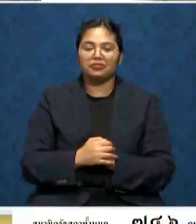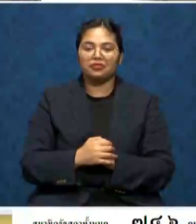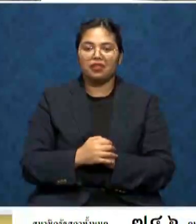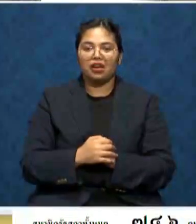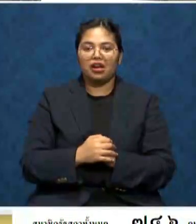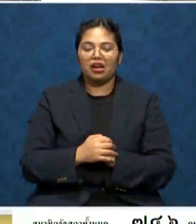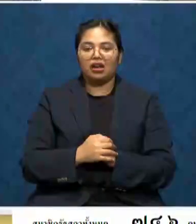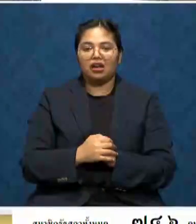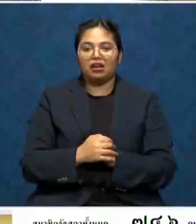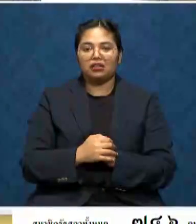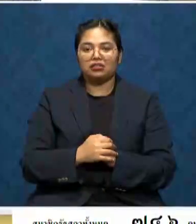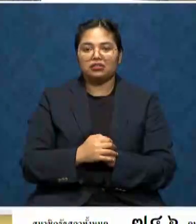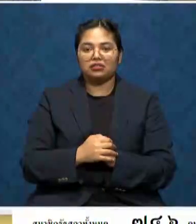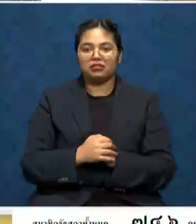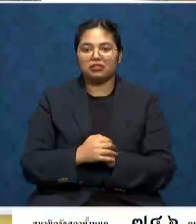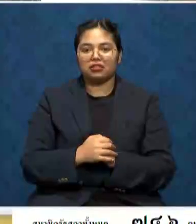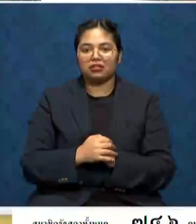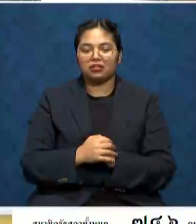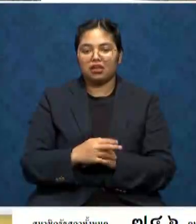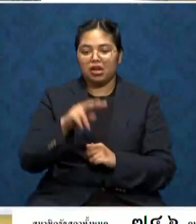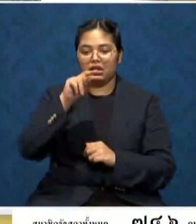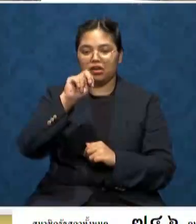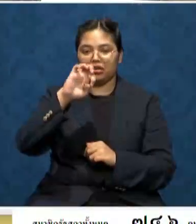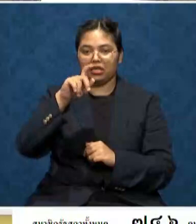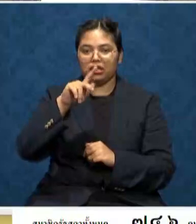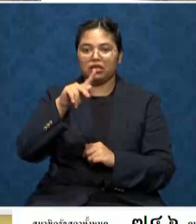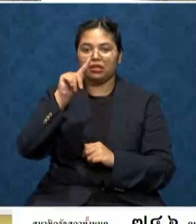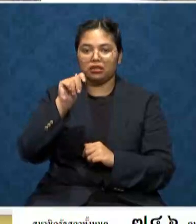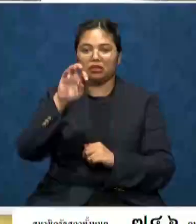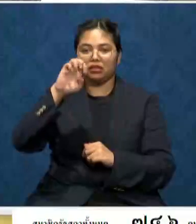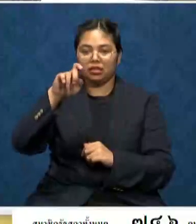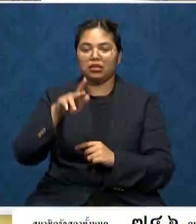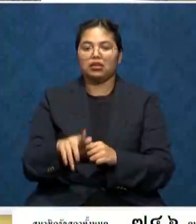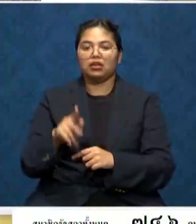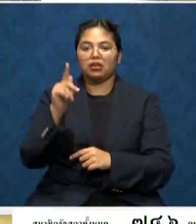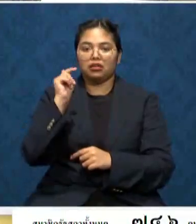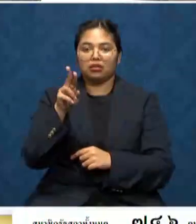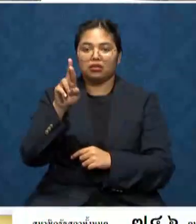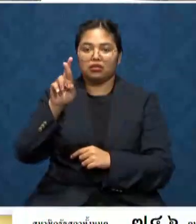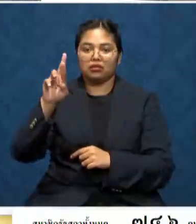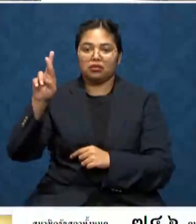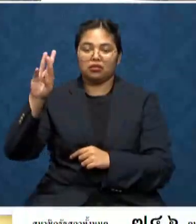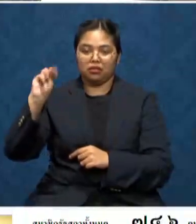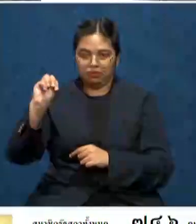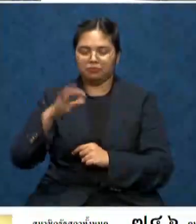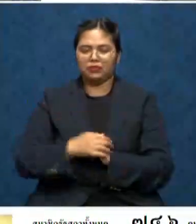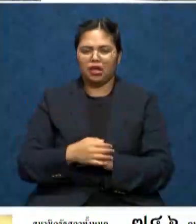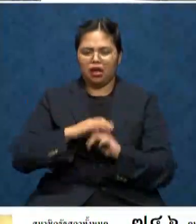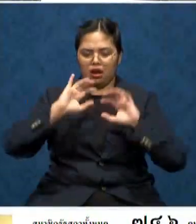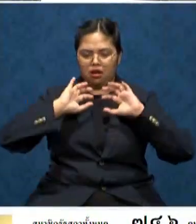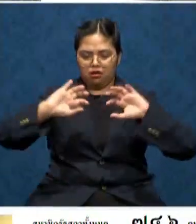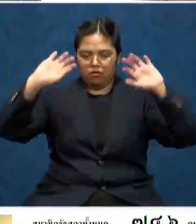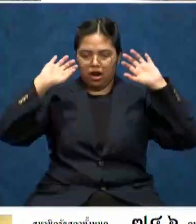เรื่องของห grilleนิศัemisมีเขียน สอด คร้องกับ รัฒษมนูน ใน มาตราา 53 ที่บอก รัศต้ดูแล.